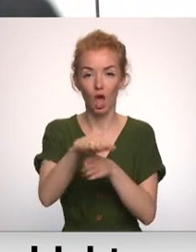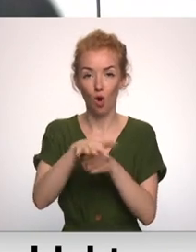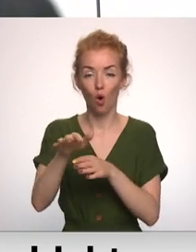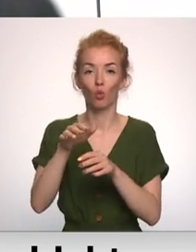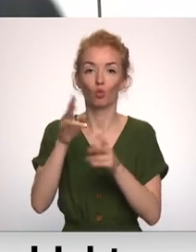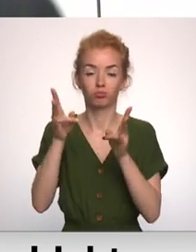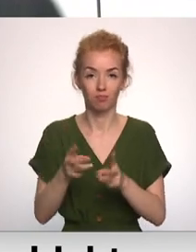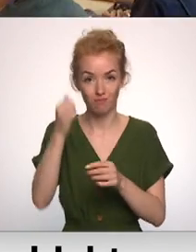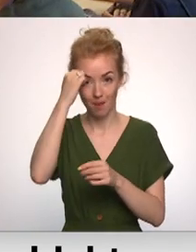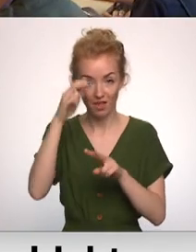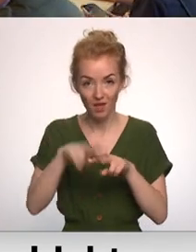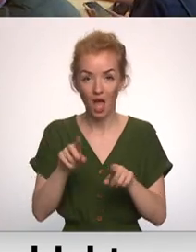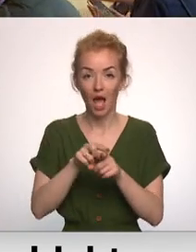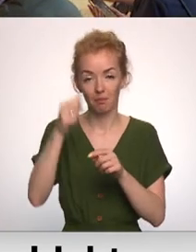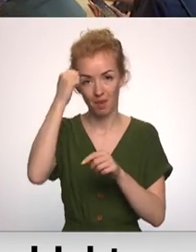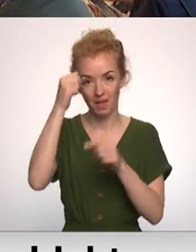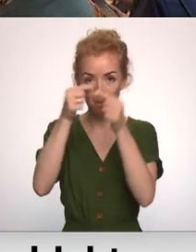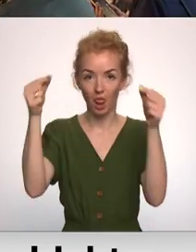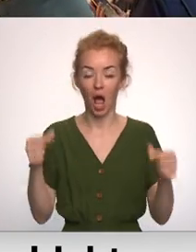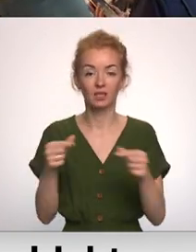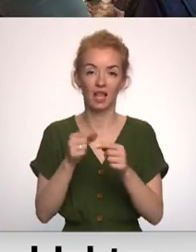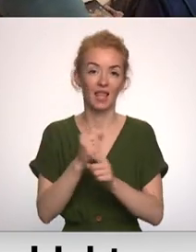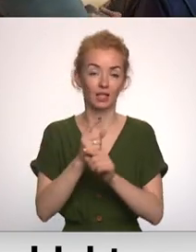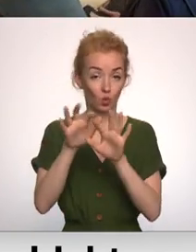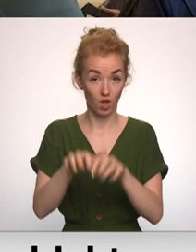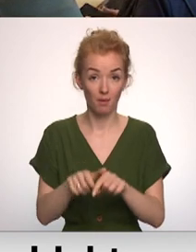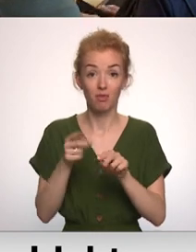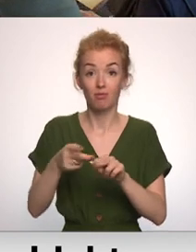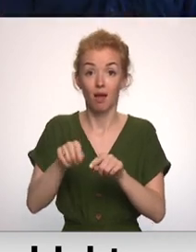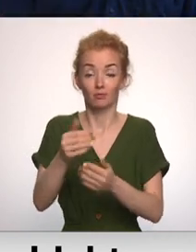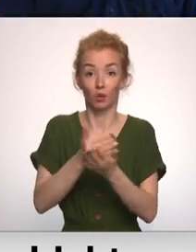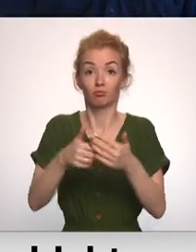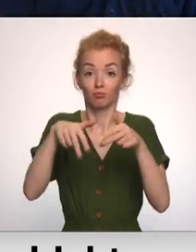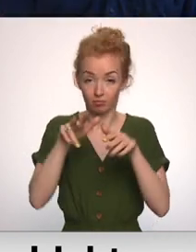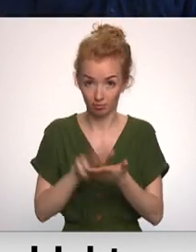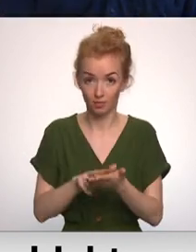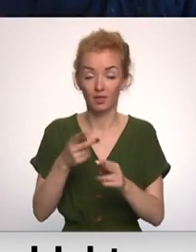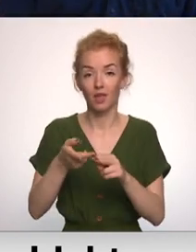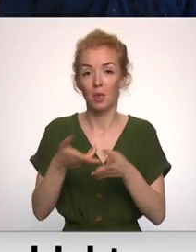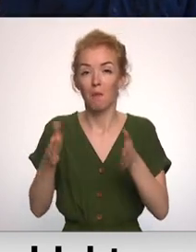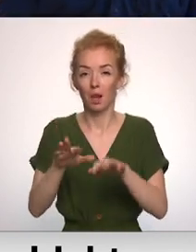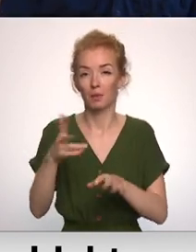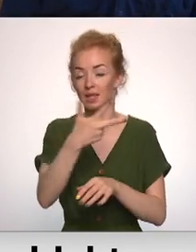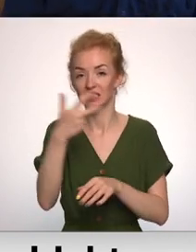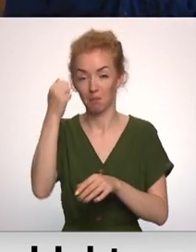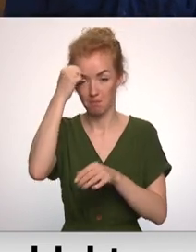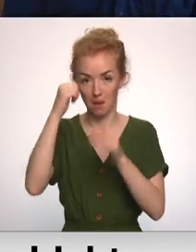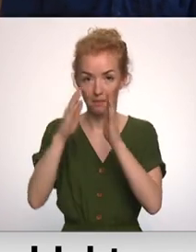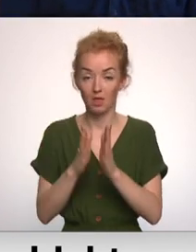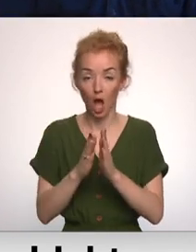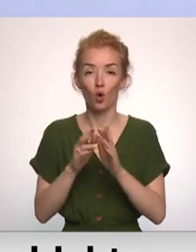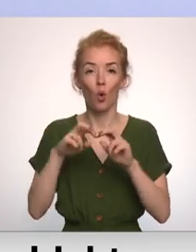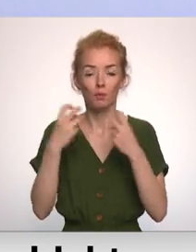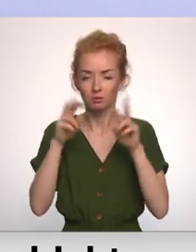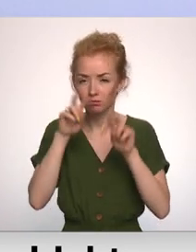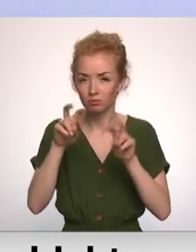piemiņas vietās, kā arī piemiņas zīmes un plāksnes. Pieņemot šādu likumu, ar jautājumu zīmi palika ap 300 pieminekļu. Ekspertu komisija padziļināti